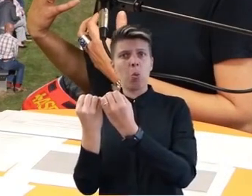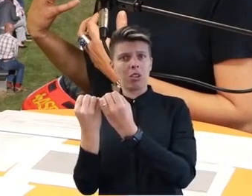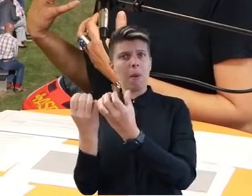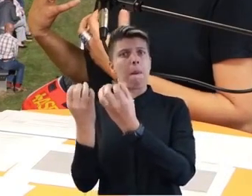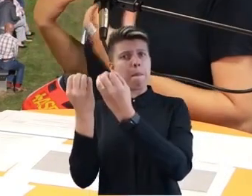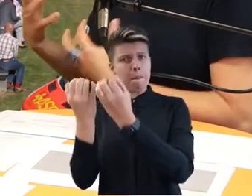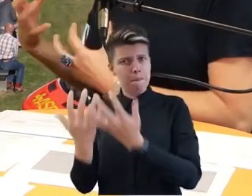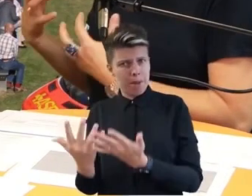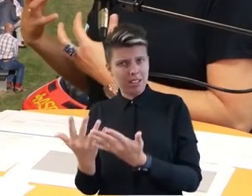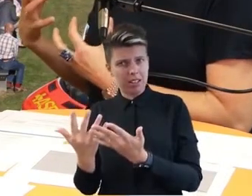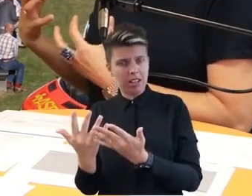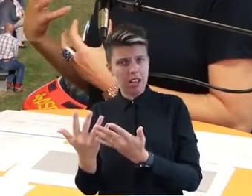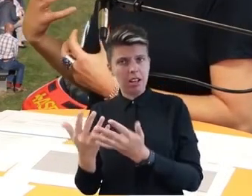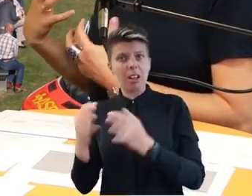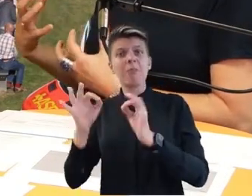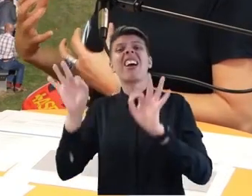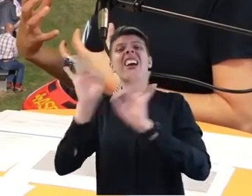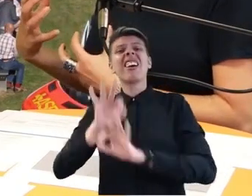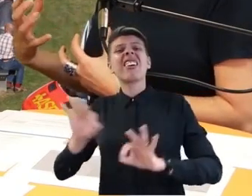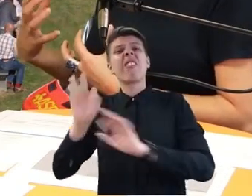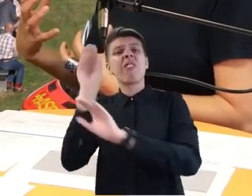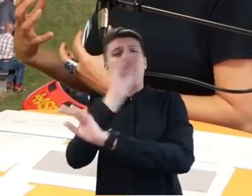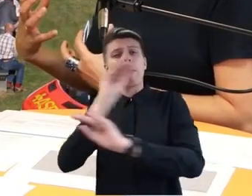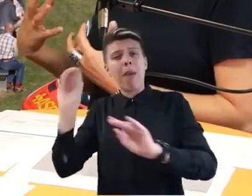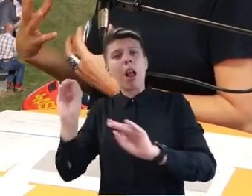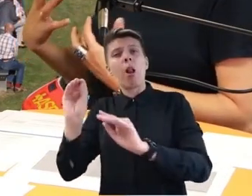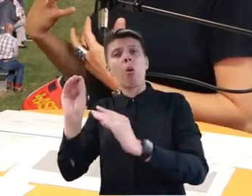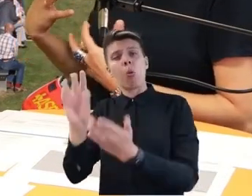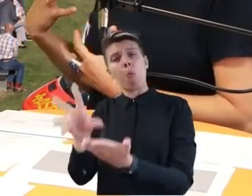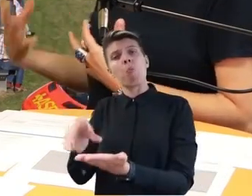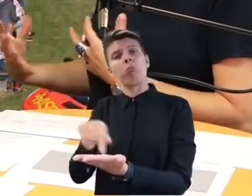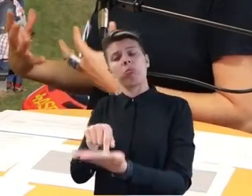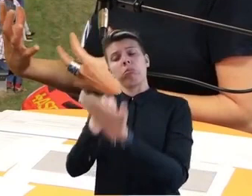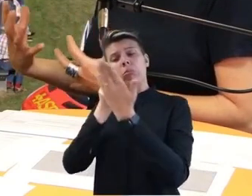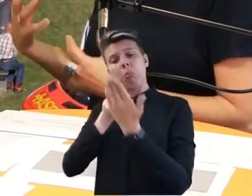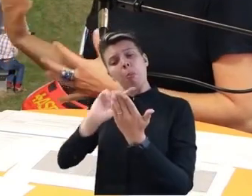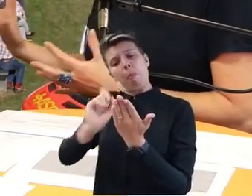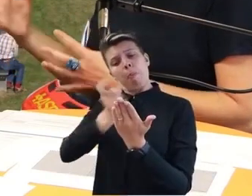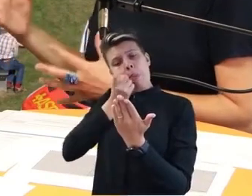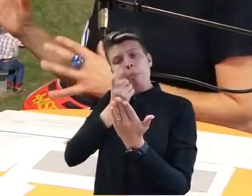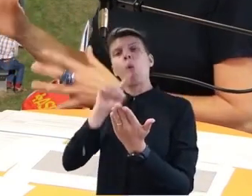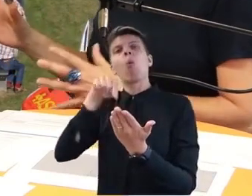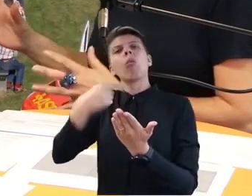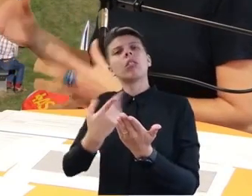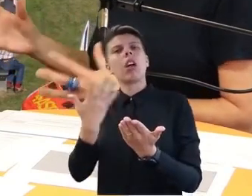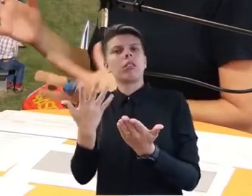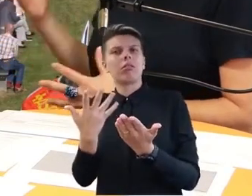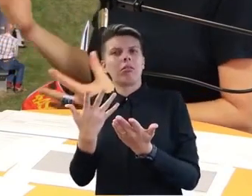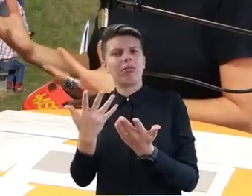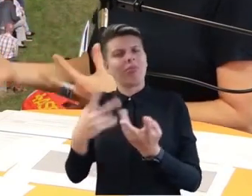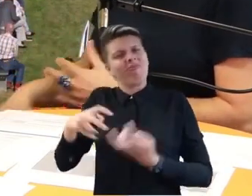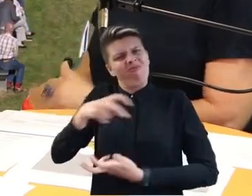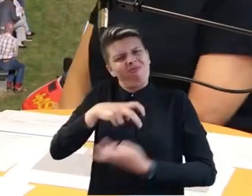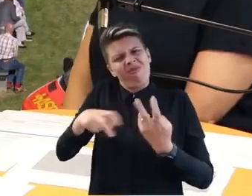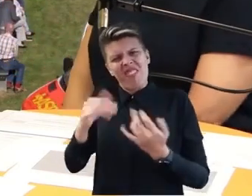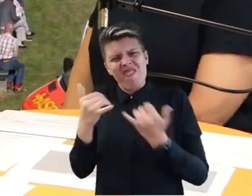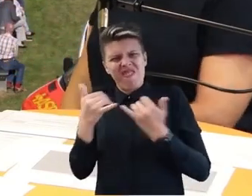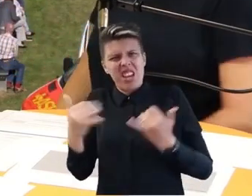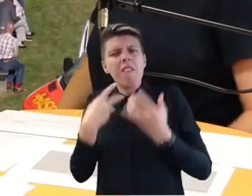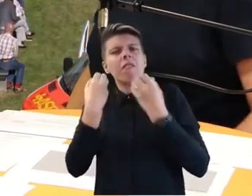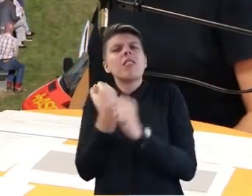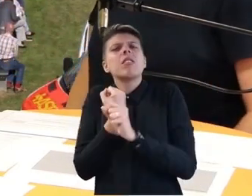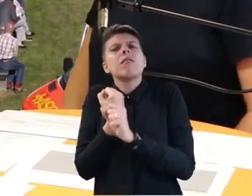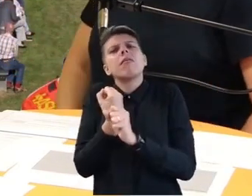so eine gefahrenmeldung reinkommt sie gewarnt werden gibt es da irgendwas also auch ohne wieder pauschal zu werden etwas zu